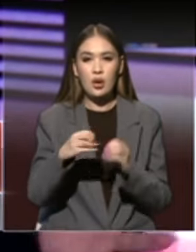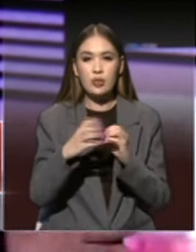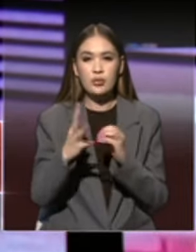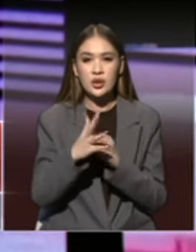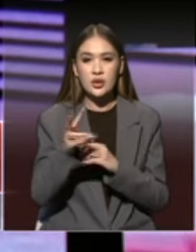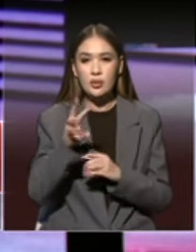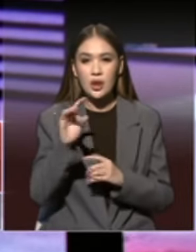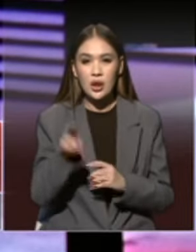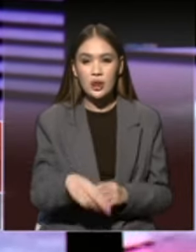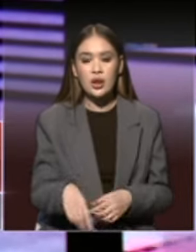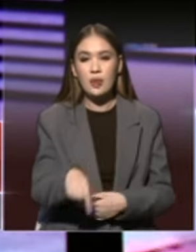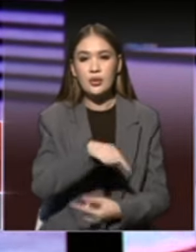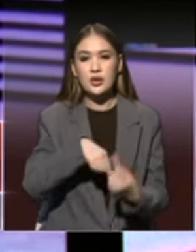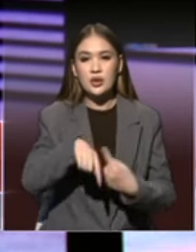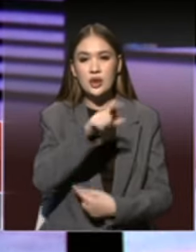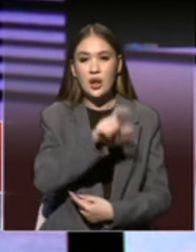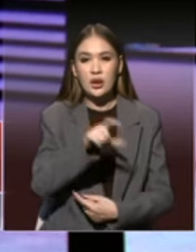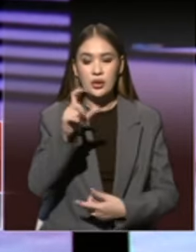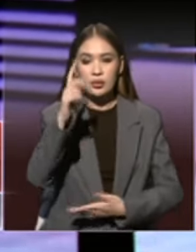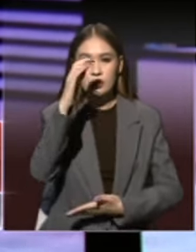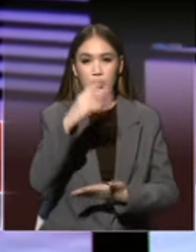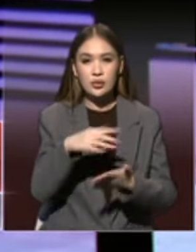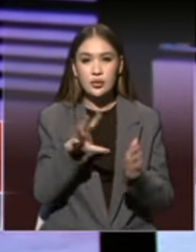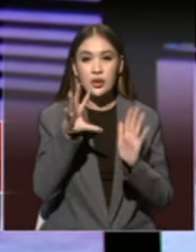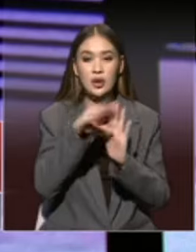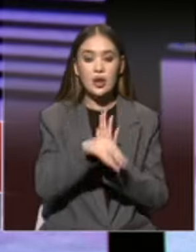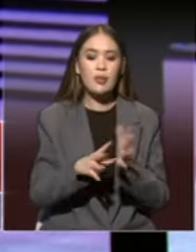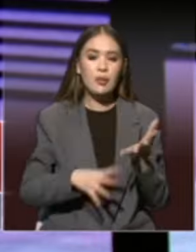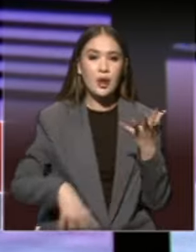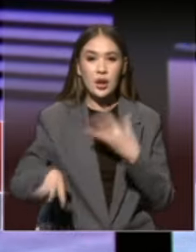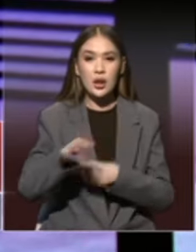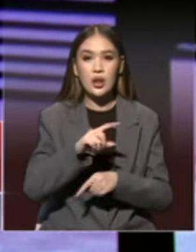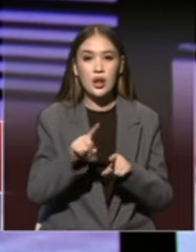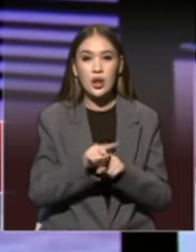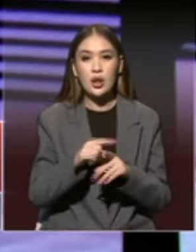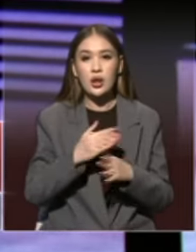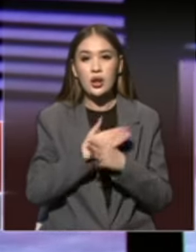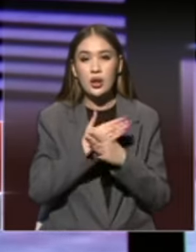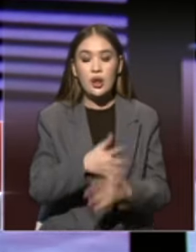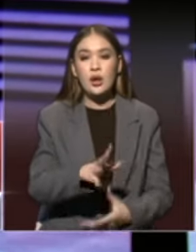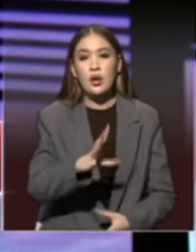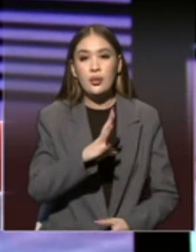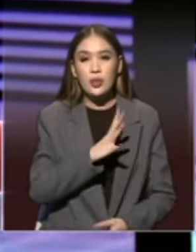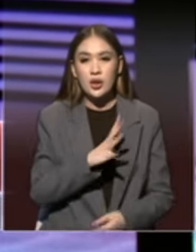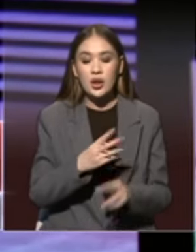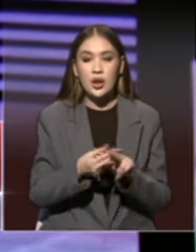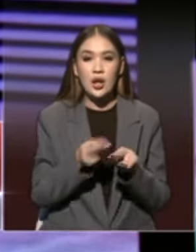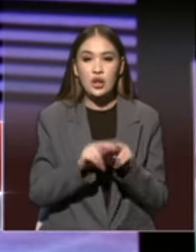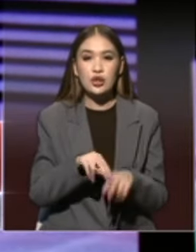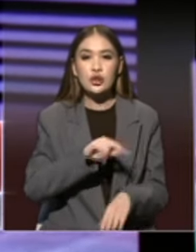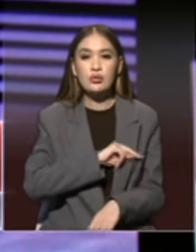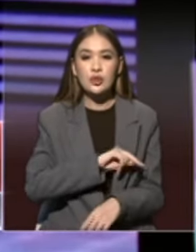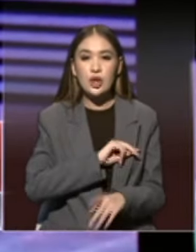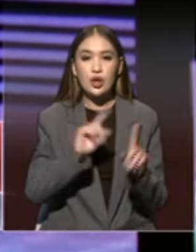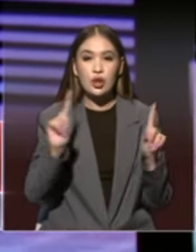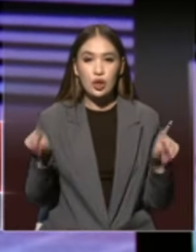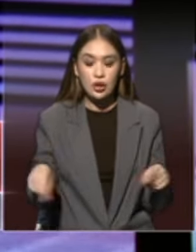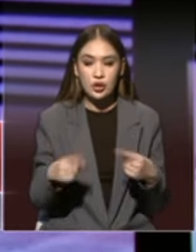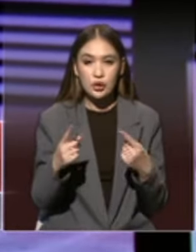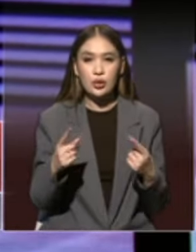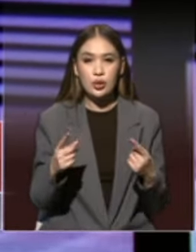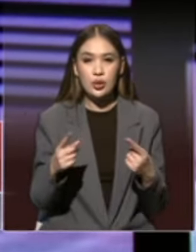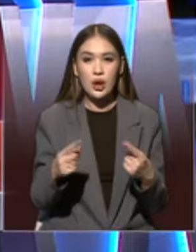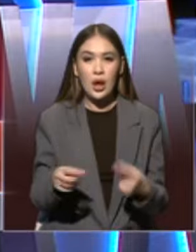да бизнесмендер Forbes-тың тізіміне кіретін барлықтар бөлді. Енді мәселе осы жұмысты ұйымдастыру, үйлестіру.